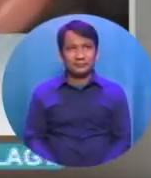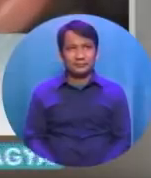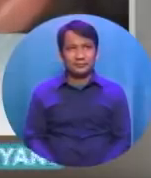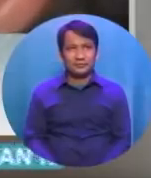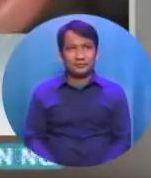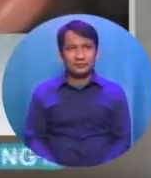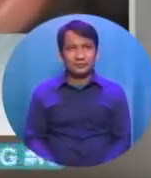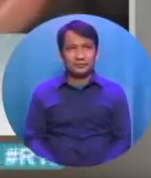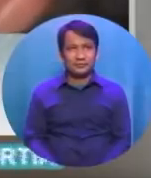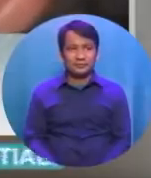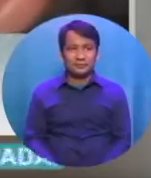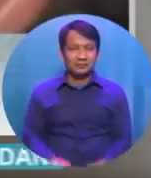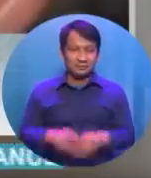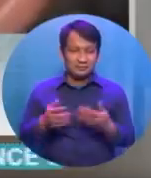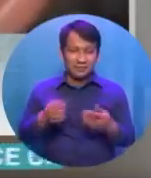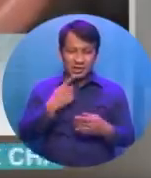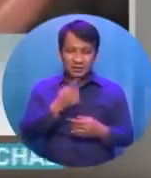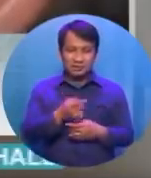Wala po.